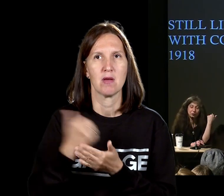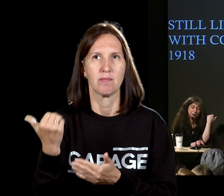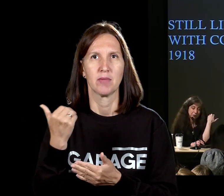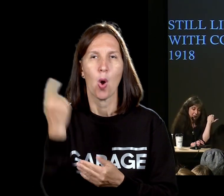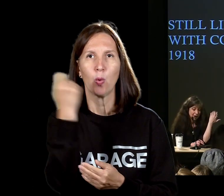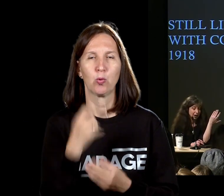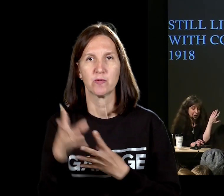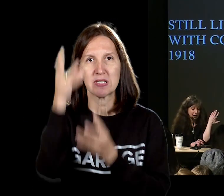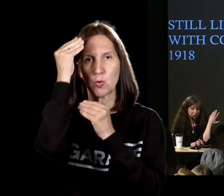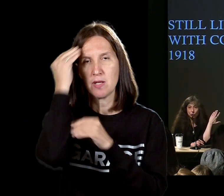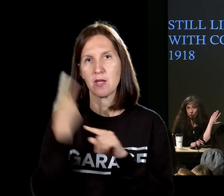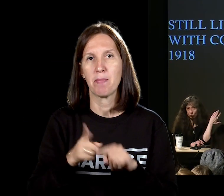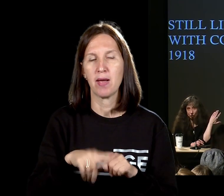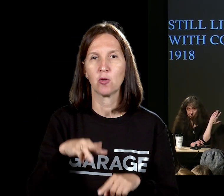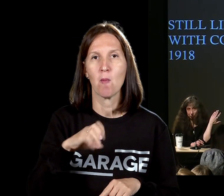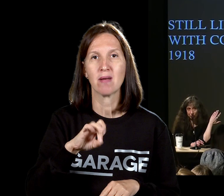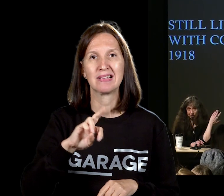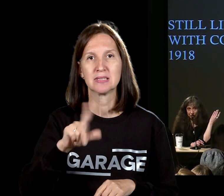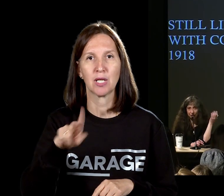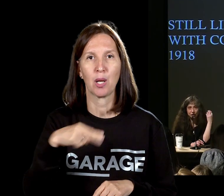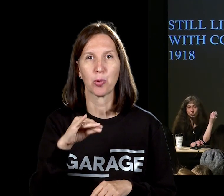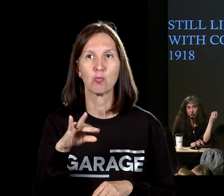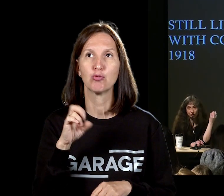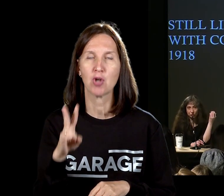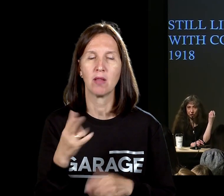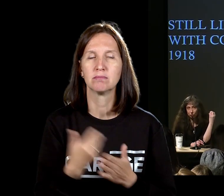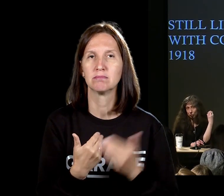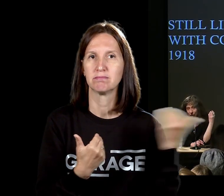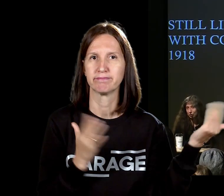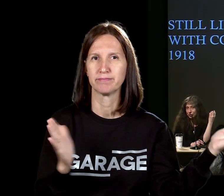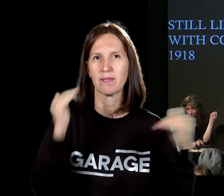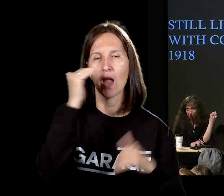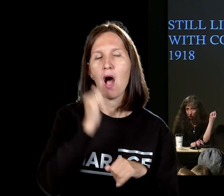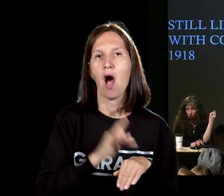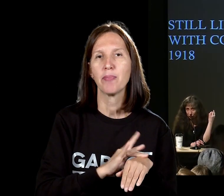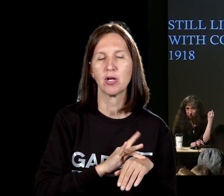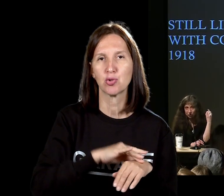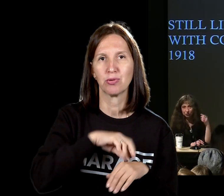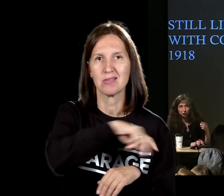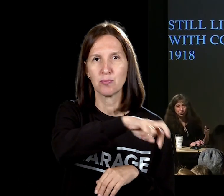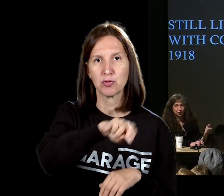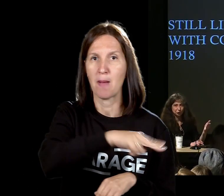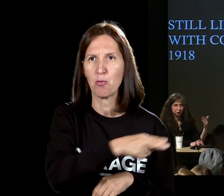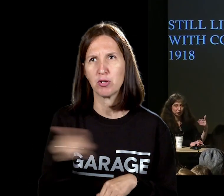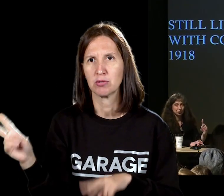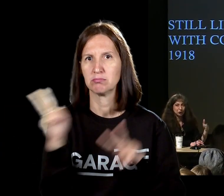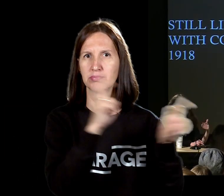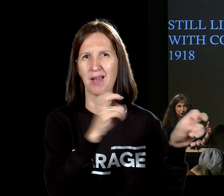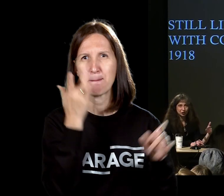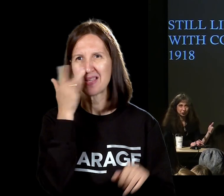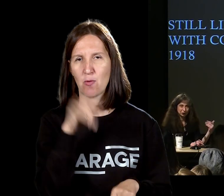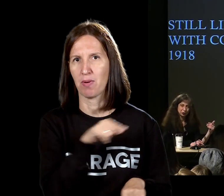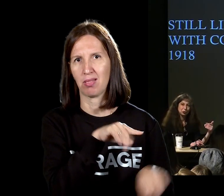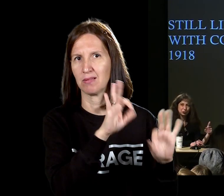его обнаженный спускающийся по лестнице, для них было все равно безобразием и не искусством. И вот это вот ощущение, что все-таки